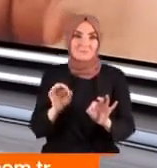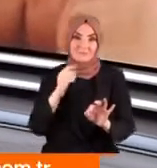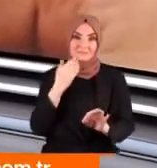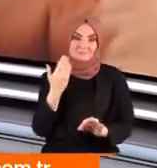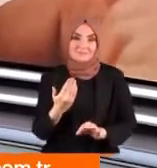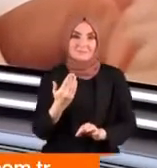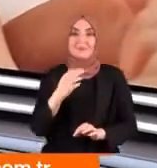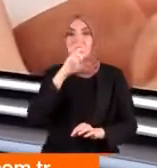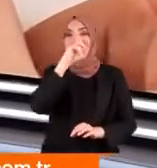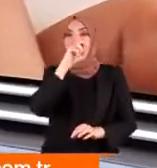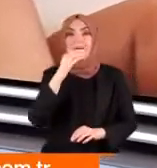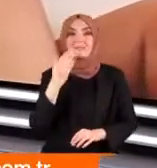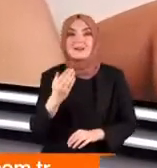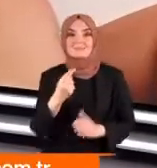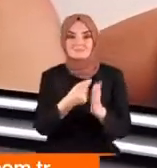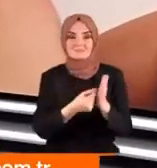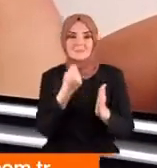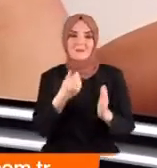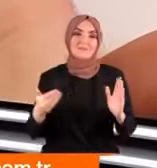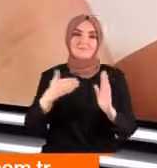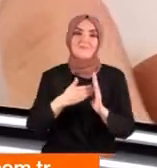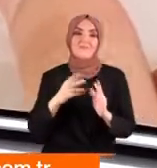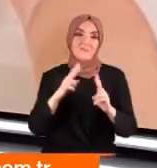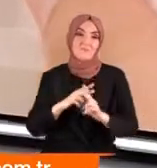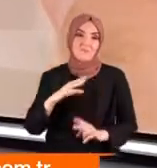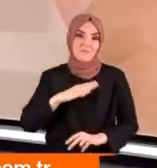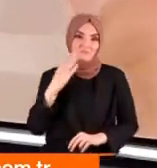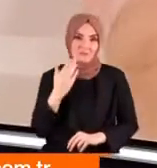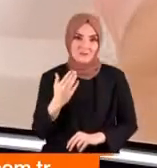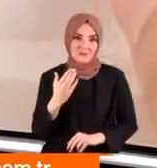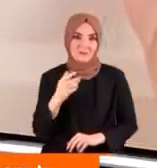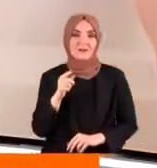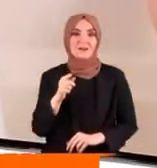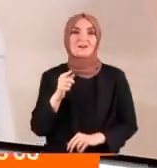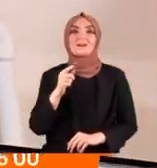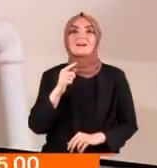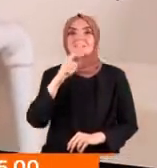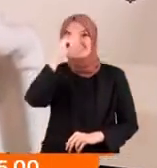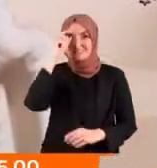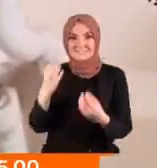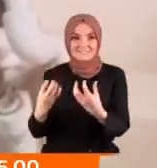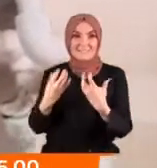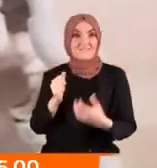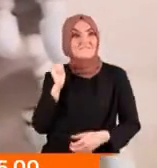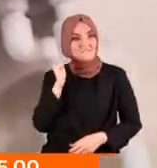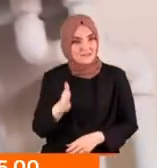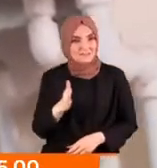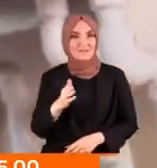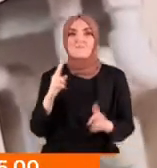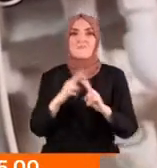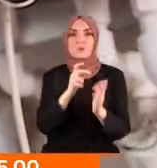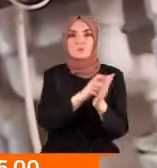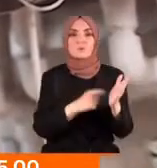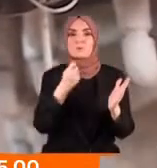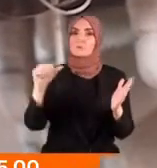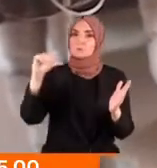faturanın daha eklenmesi demek ama aynı oranda ısınıp faturayı düşürmenin yolu da var. Üstelik de çok basit önlemlerle.